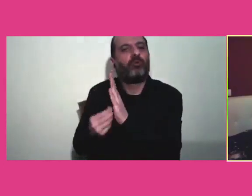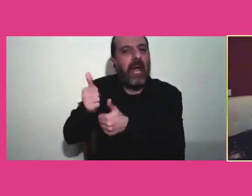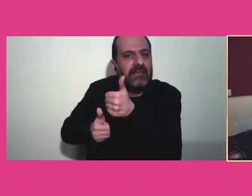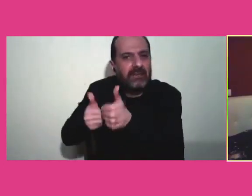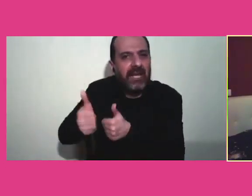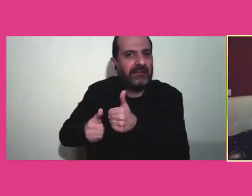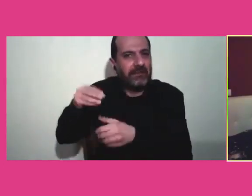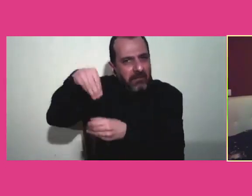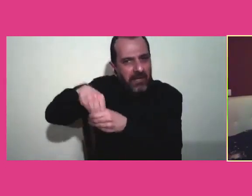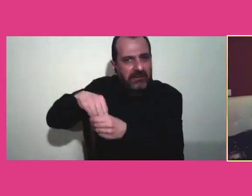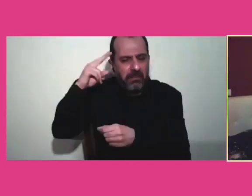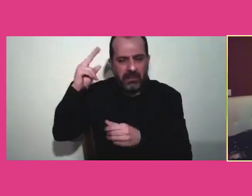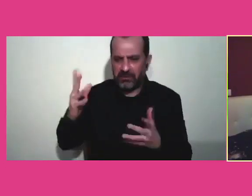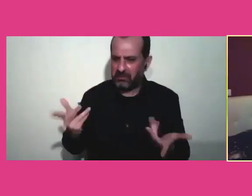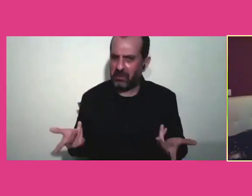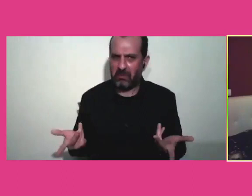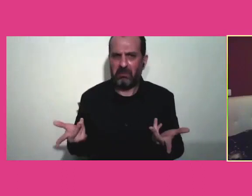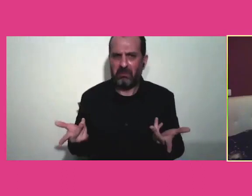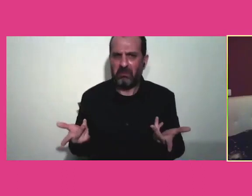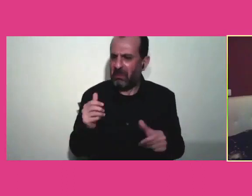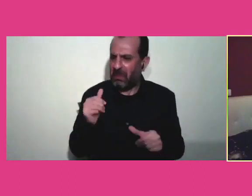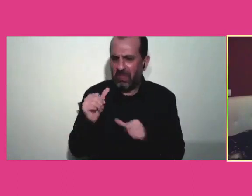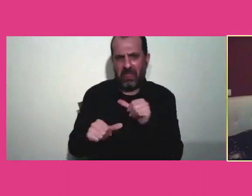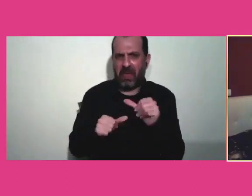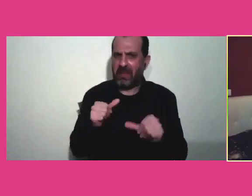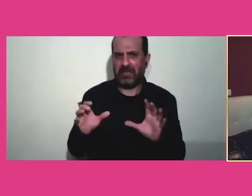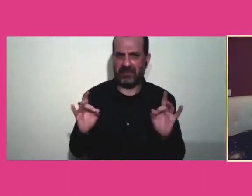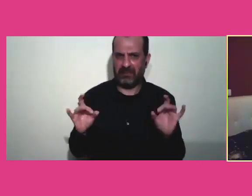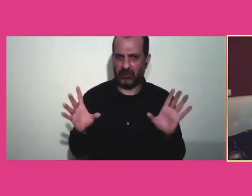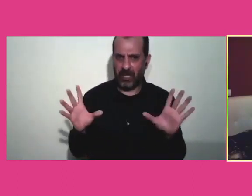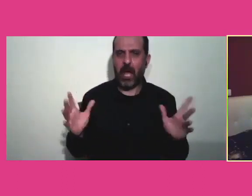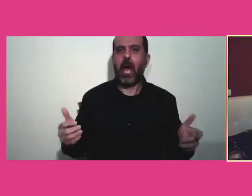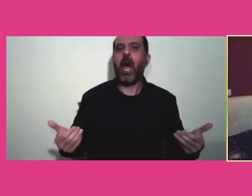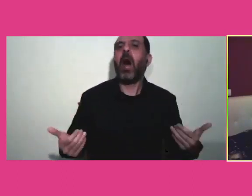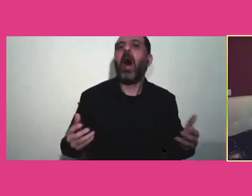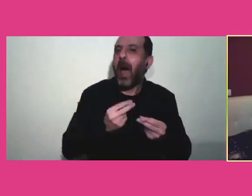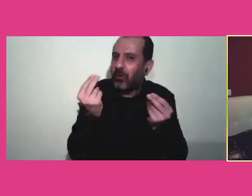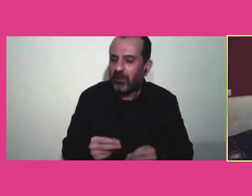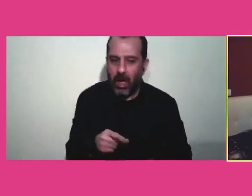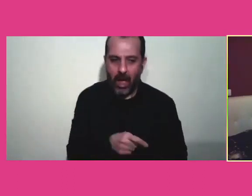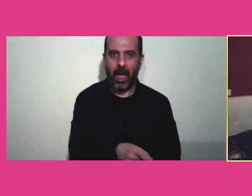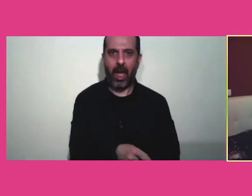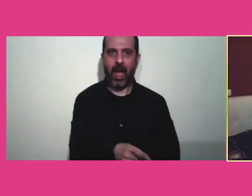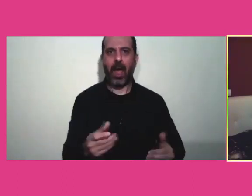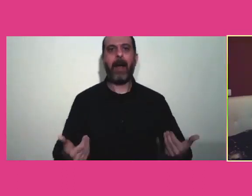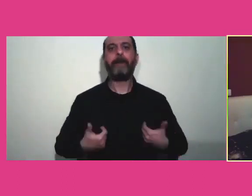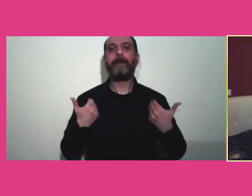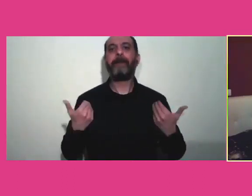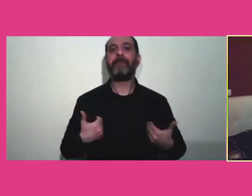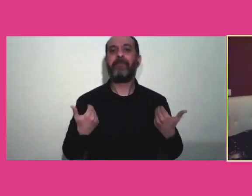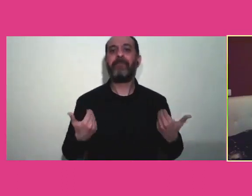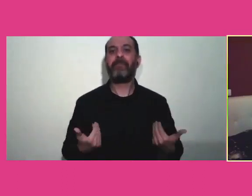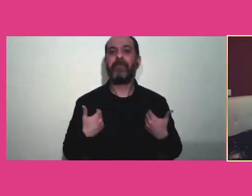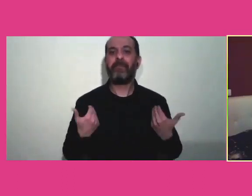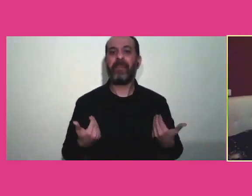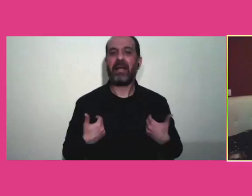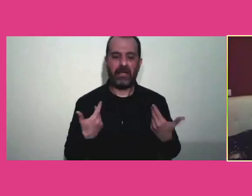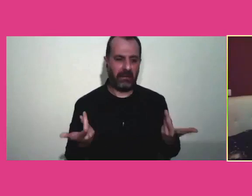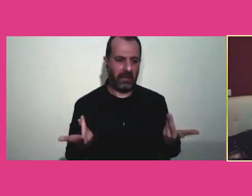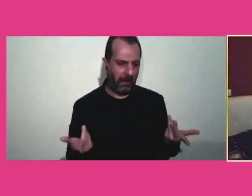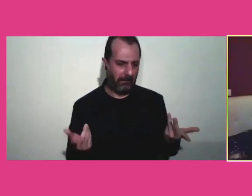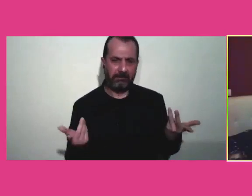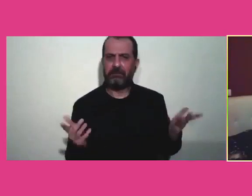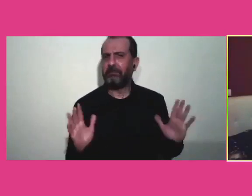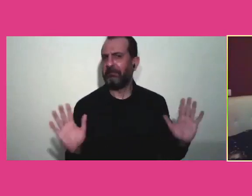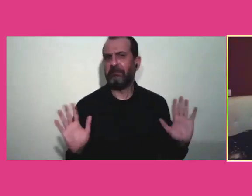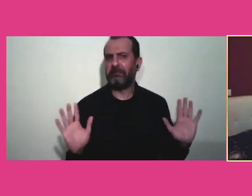Οπότε στην ουσία τα παιχνίδια έσπασε, ας πούμε, το στερεότυπο ότι μπορούν να σε κάνουν αντιπαραγωγικό σαν άνθρωπο, ίσα ίσα βοηθούν